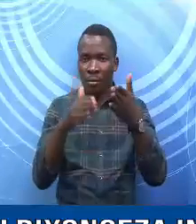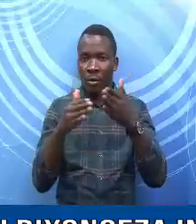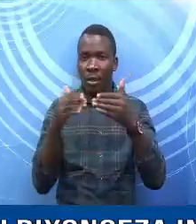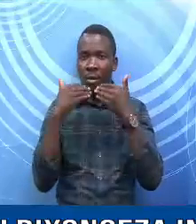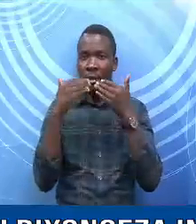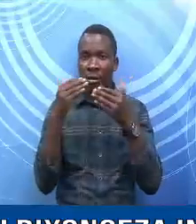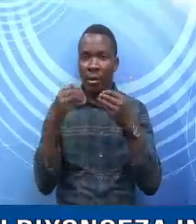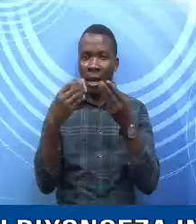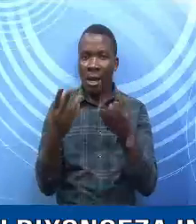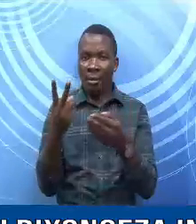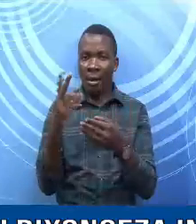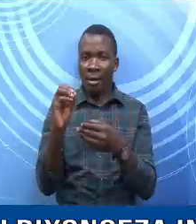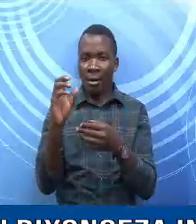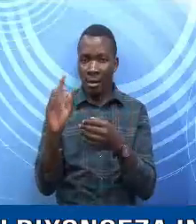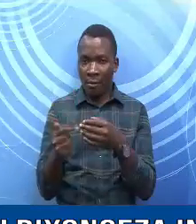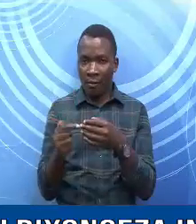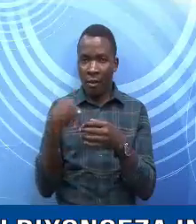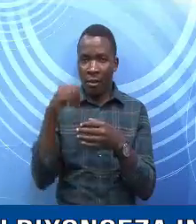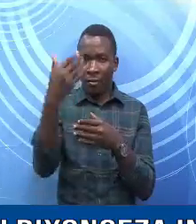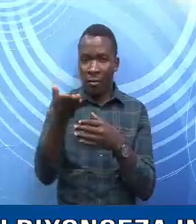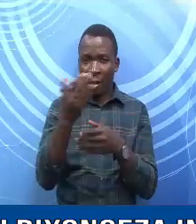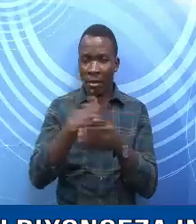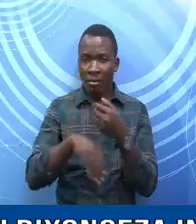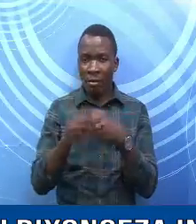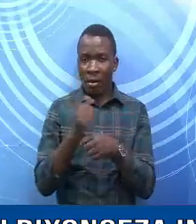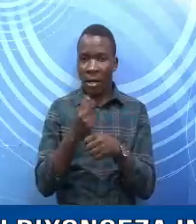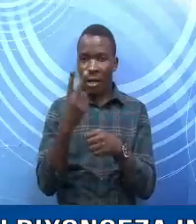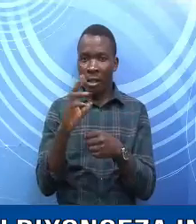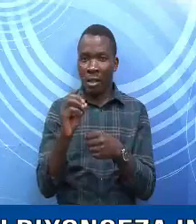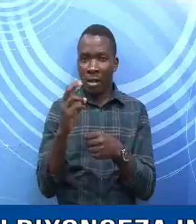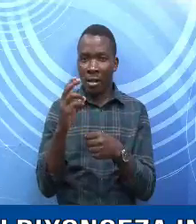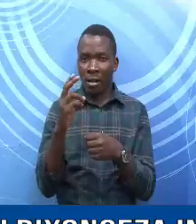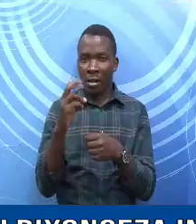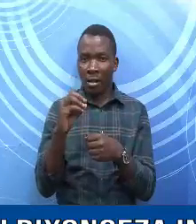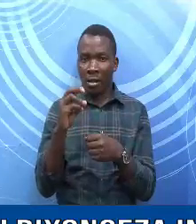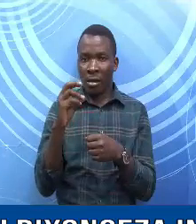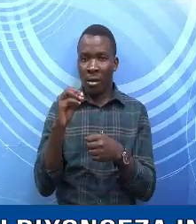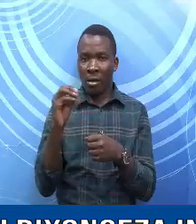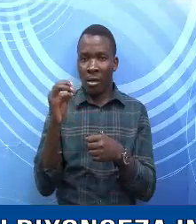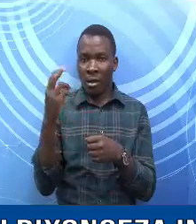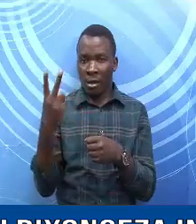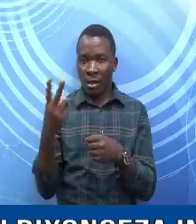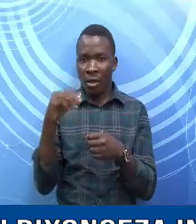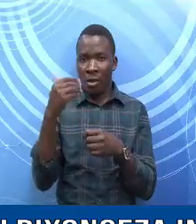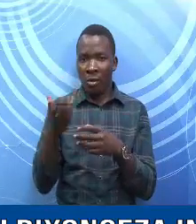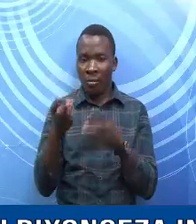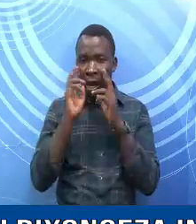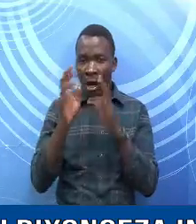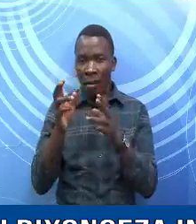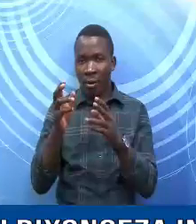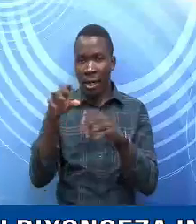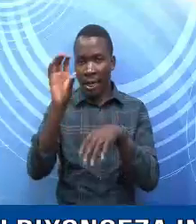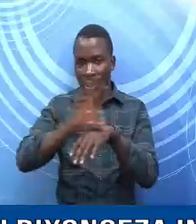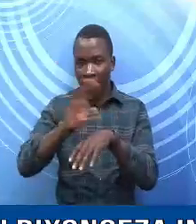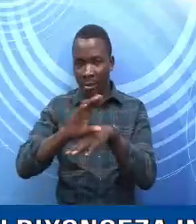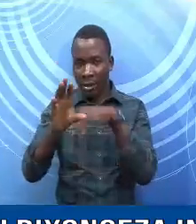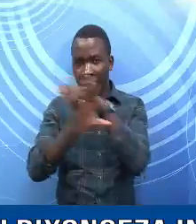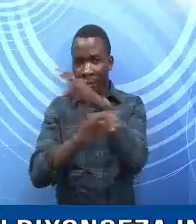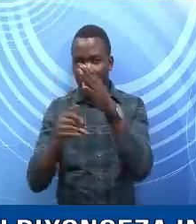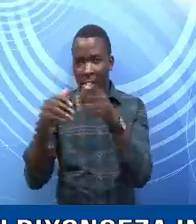Rwanda 2020. Gusa nyuma mu mwaka wa 2022 yaje gutungurwa no gusanga iri torero ryaribarujeho ikindi gisate cy'ikibanza